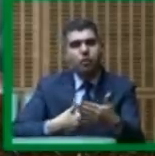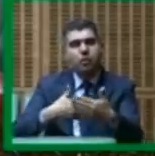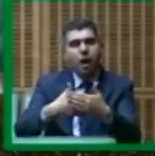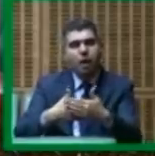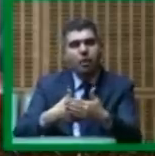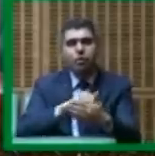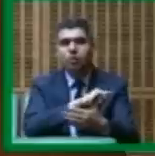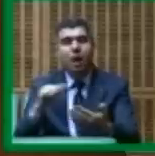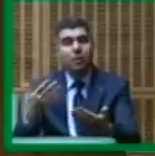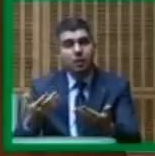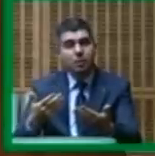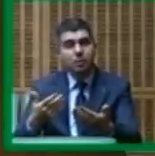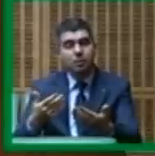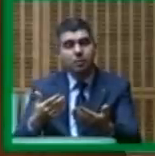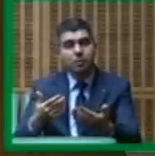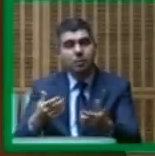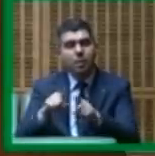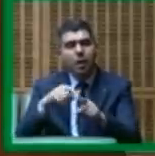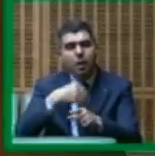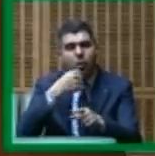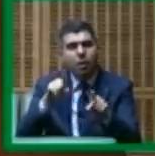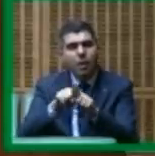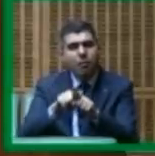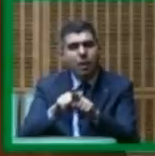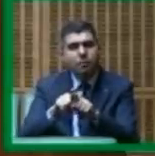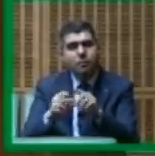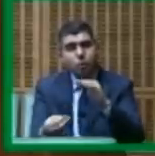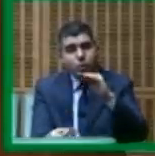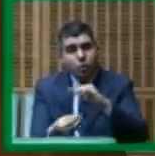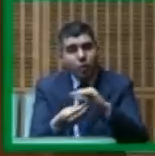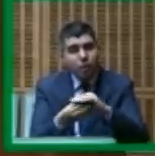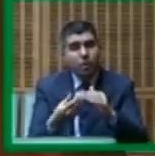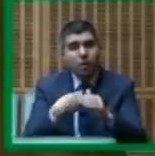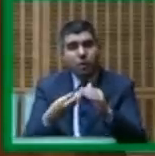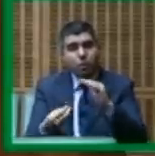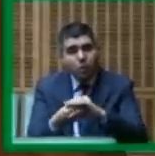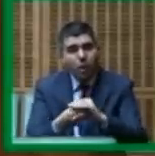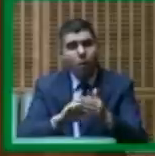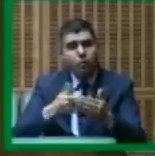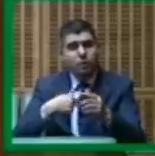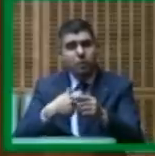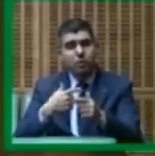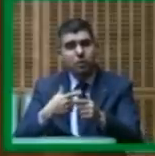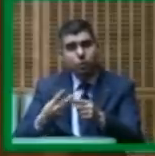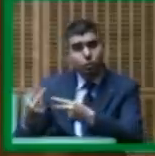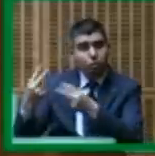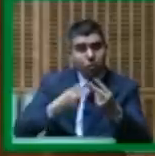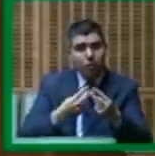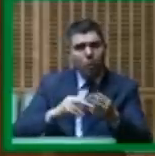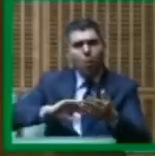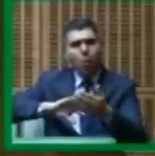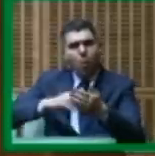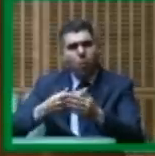كيقول لي علاش كتقول للناس العمولات؟ واش هذيك العمولات انا غير جيت اخترقتها من راسي؟ كل شيء